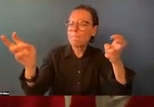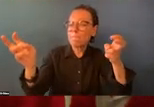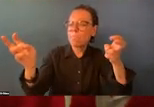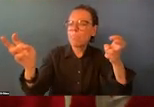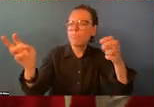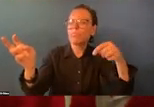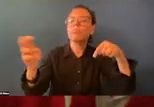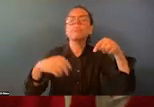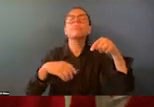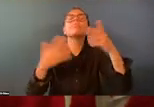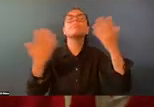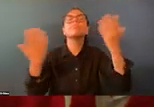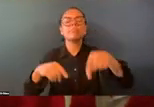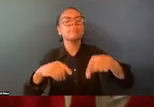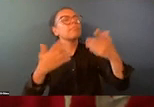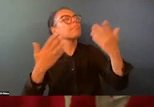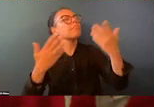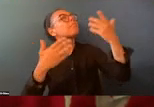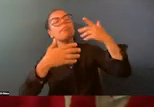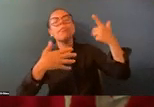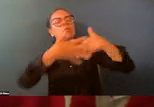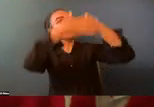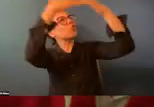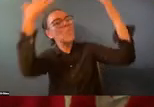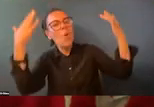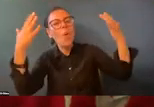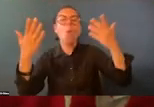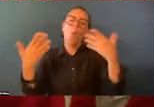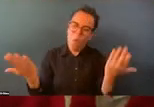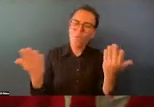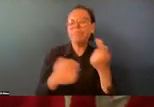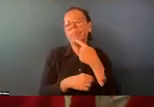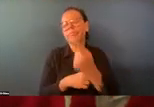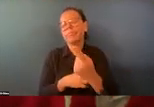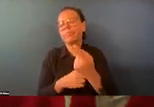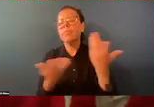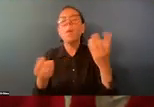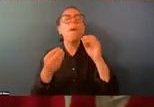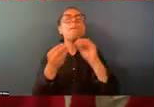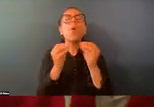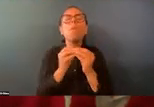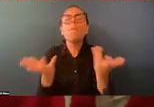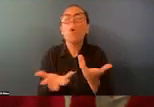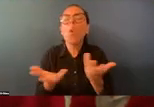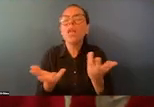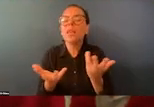все эти стены, дабы стать выше всего тех проблем, которые на сегодняшний день